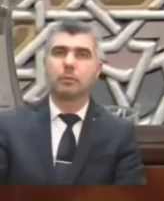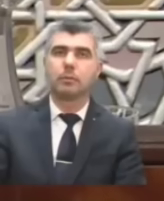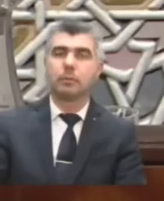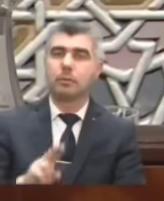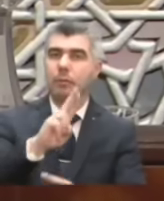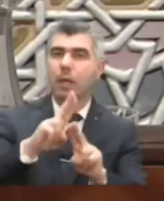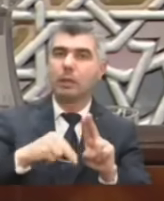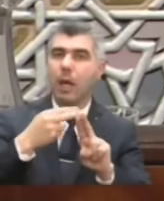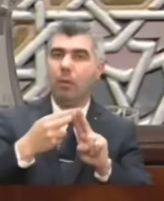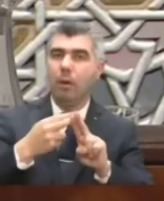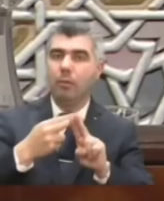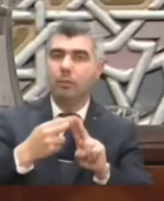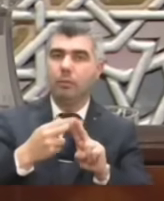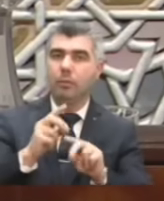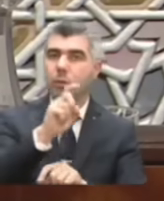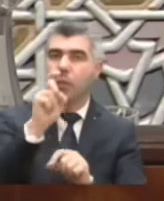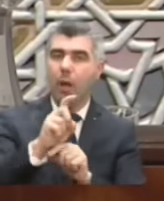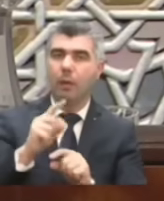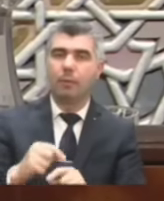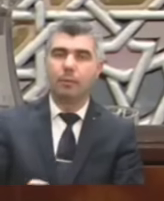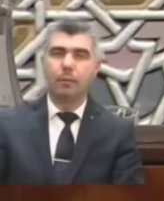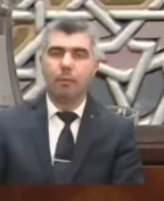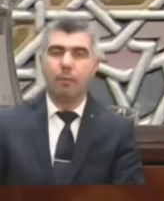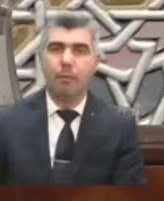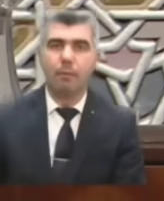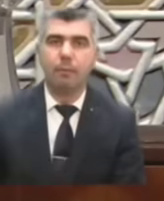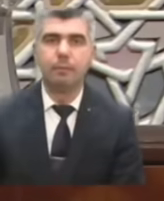تعقيب السيدة النائبة.